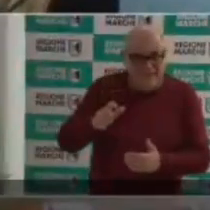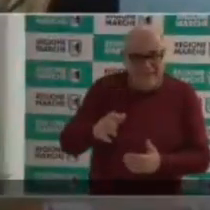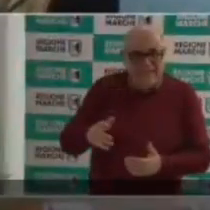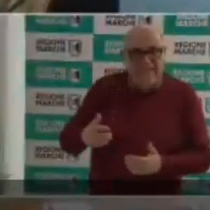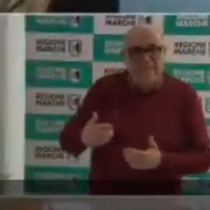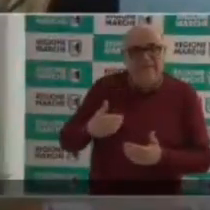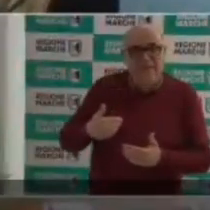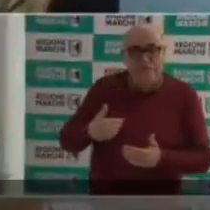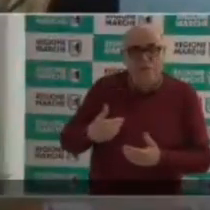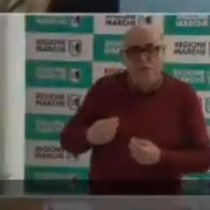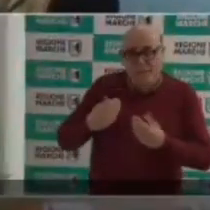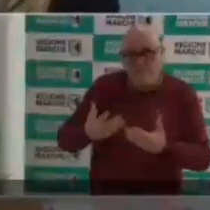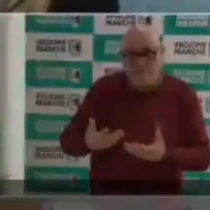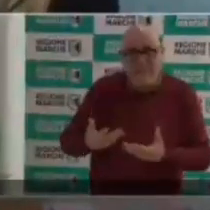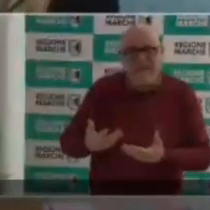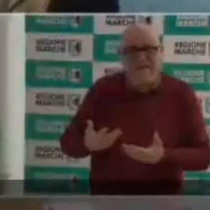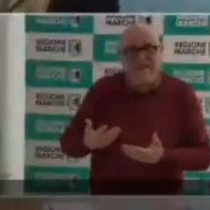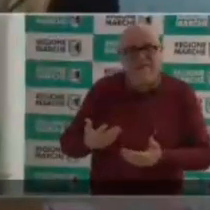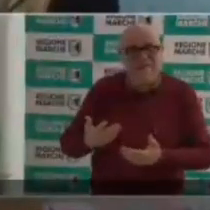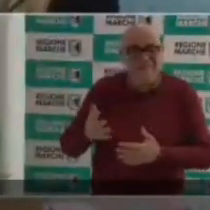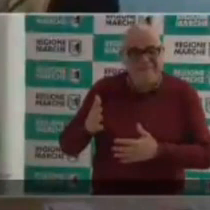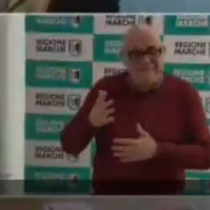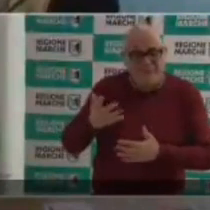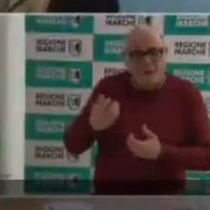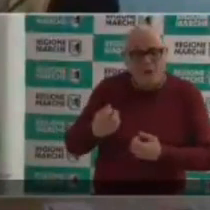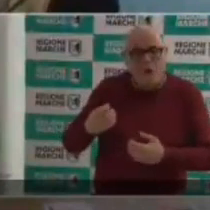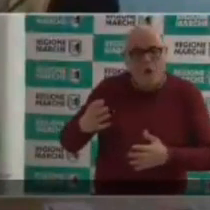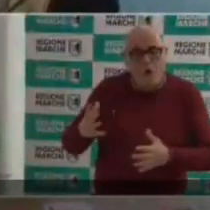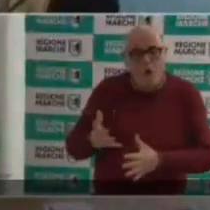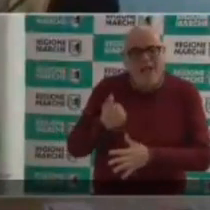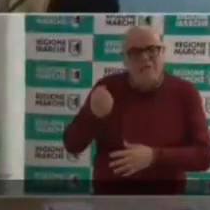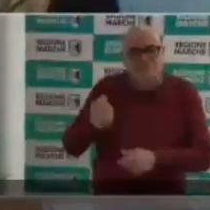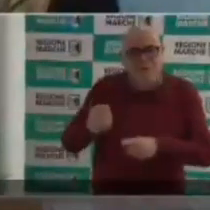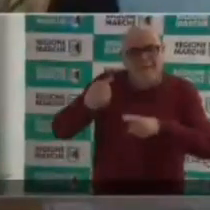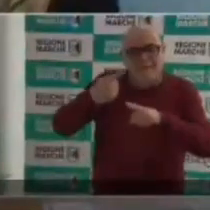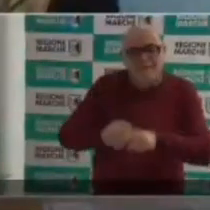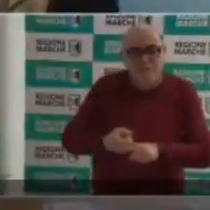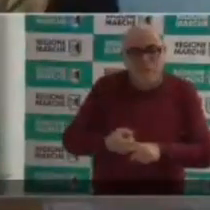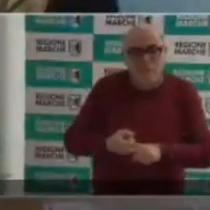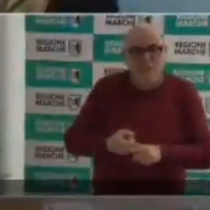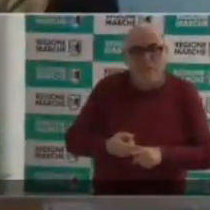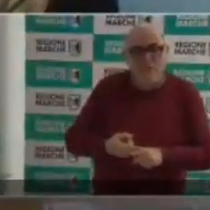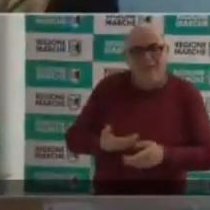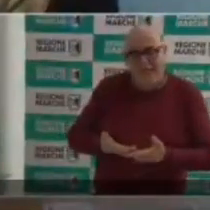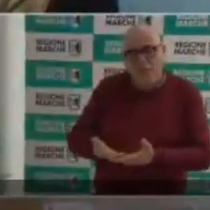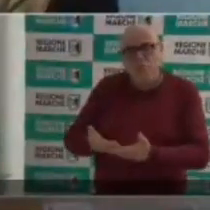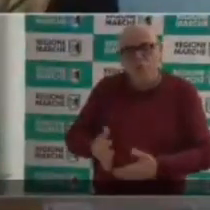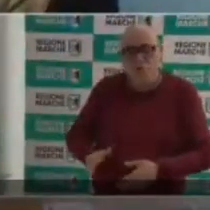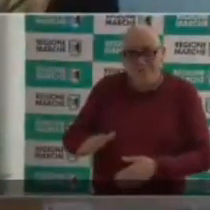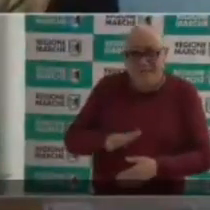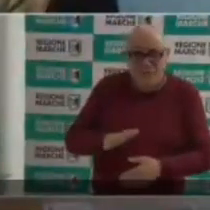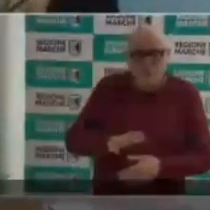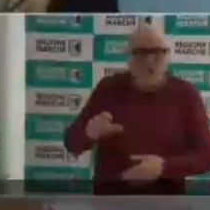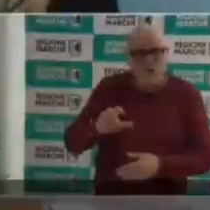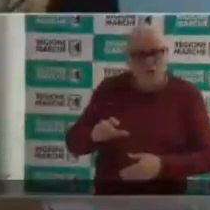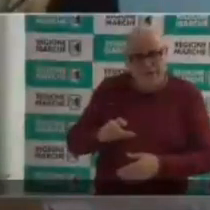di portare occasioni in più per il nostro territorio regionale, e farlo con un senso e farlo